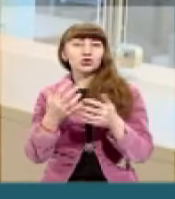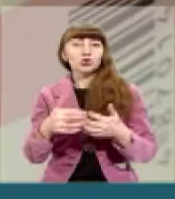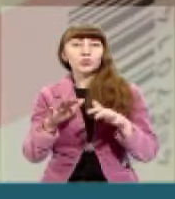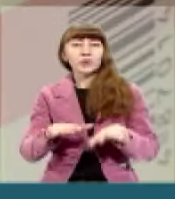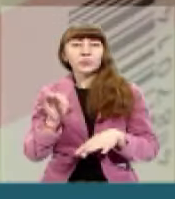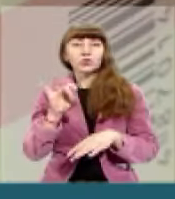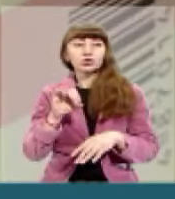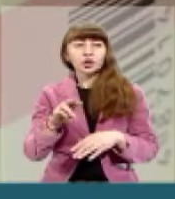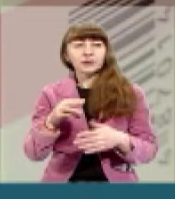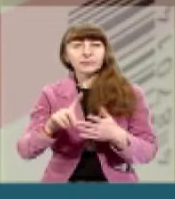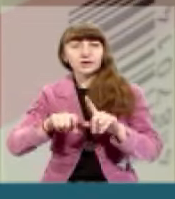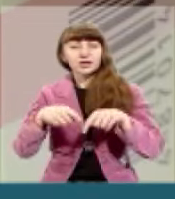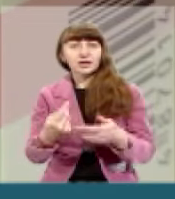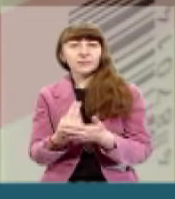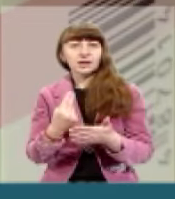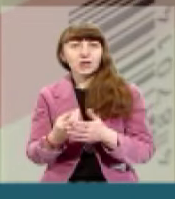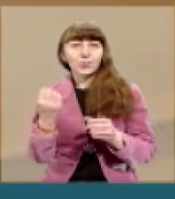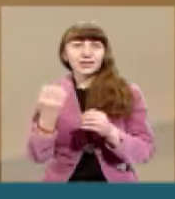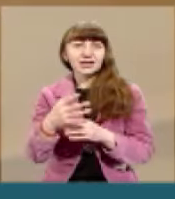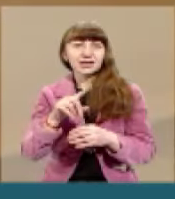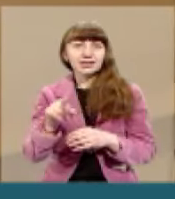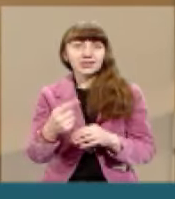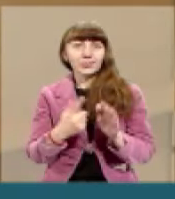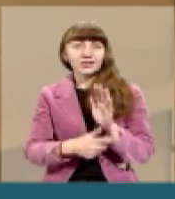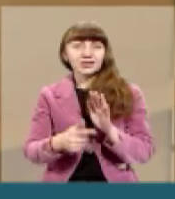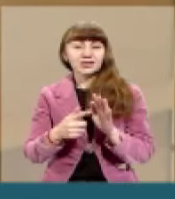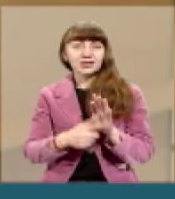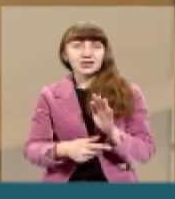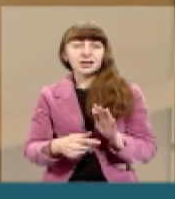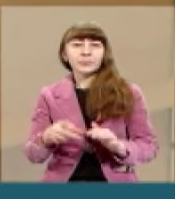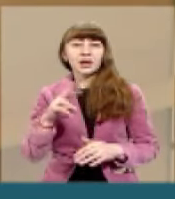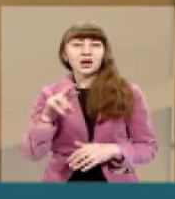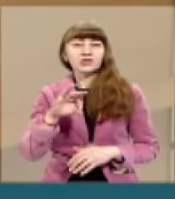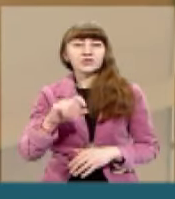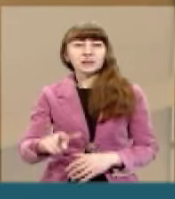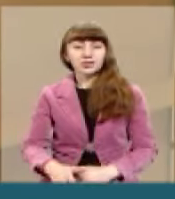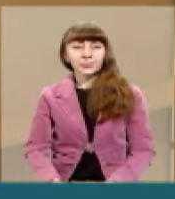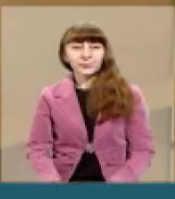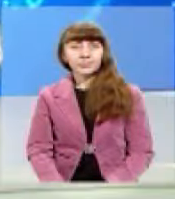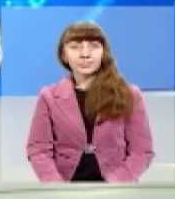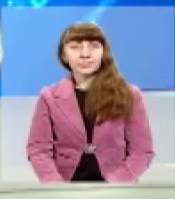бюджета выделено финансирование в объеме 15,7 миллиардов тенге.